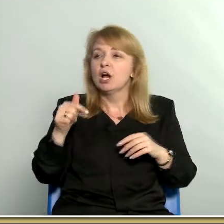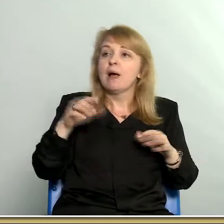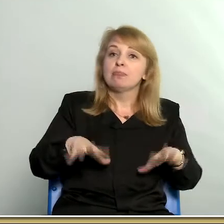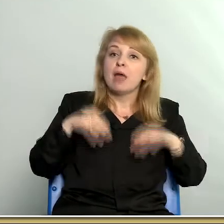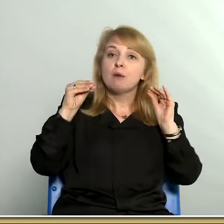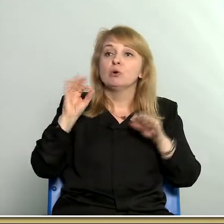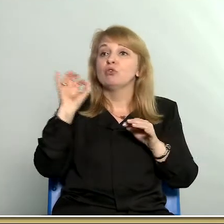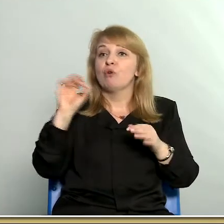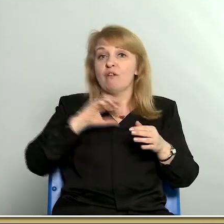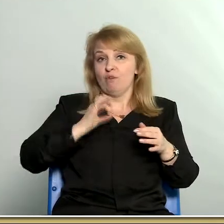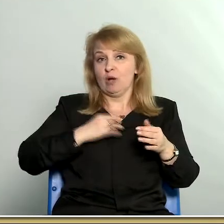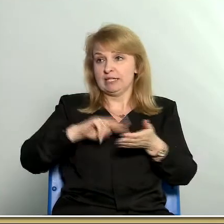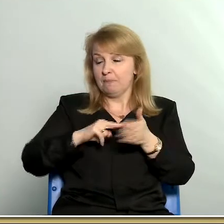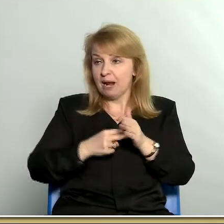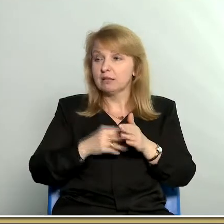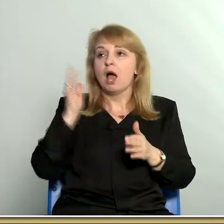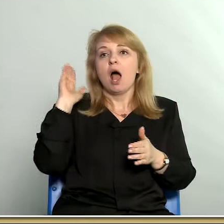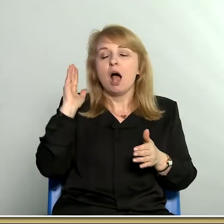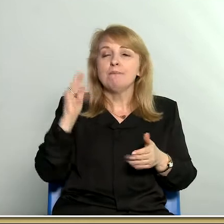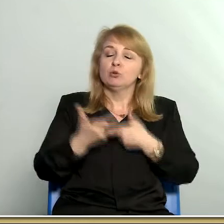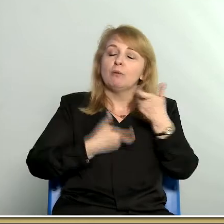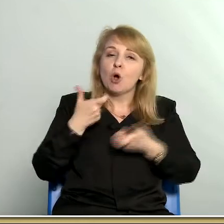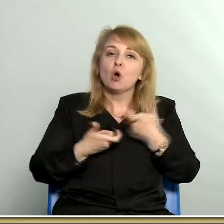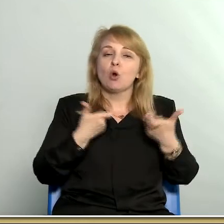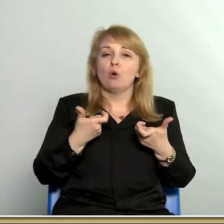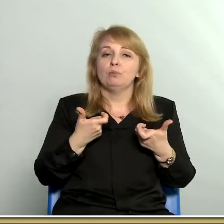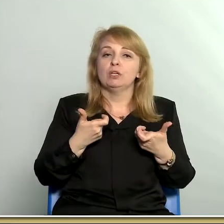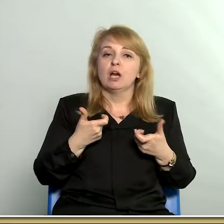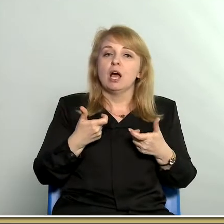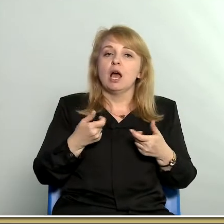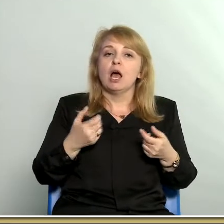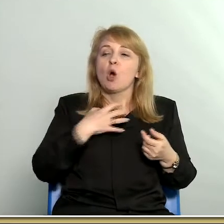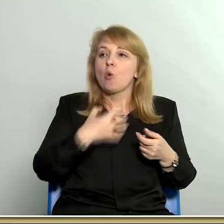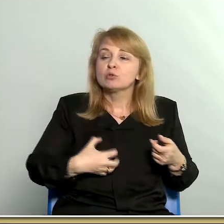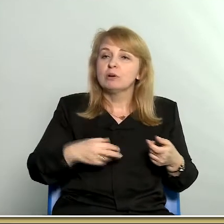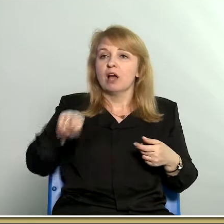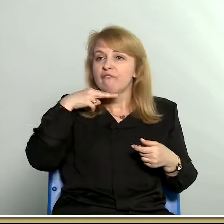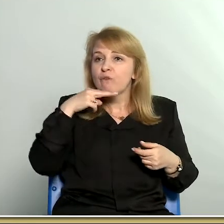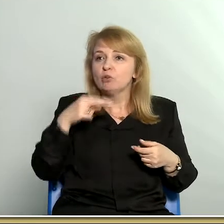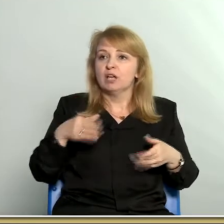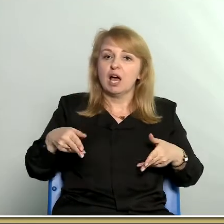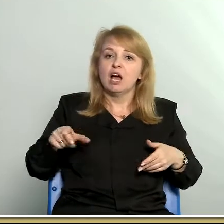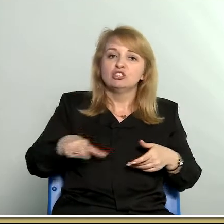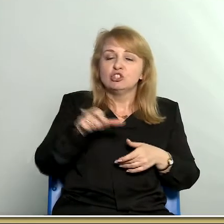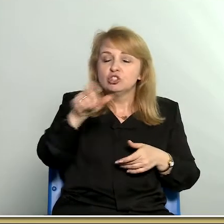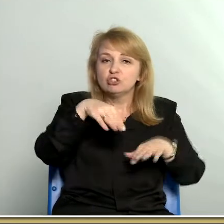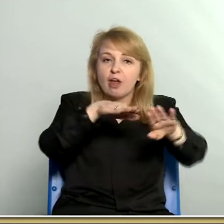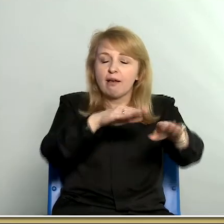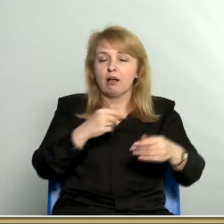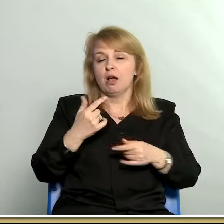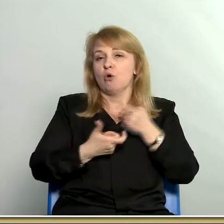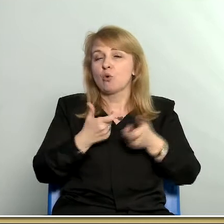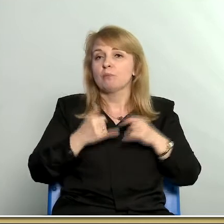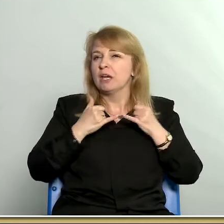początku z masterplanów, a później z planów gospodarowania wodami w Dorzeczach, Wisły i Odry odpowiednio, a także z